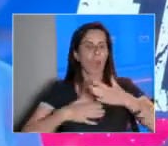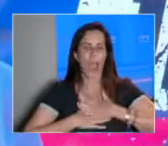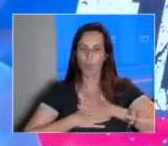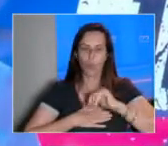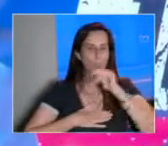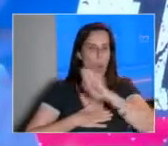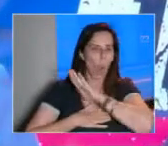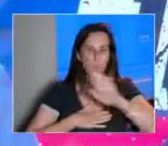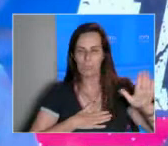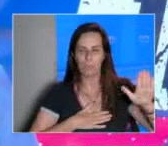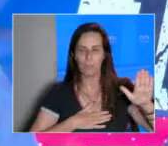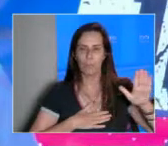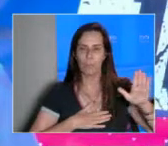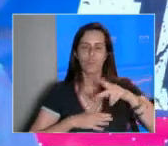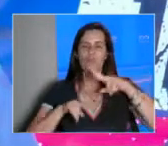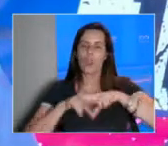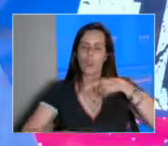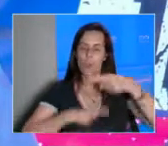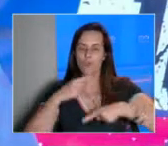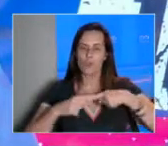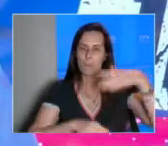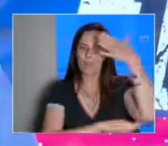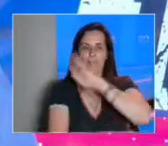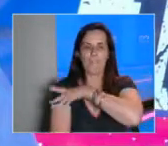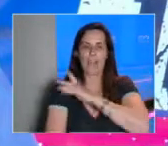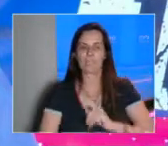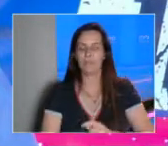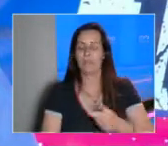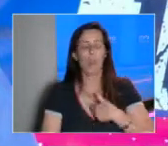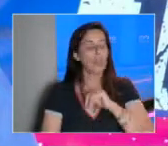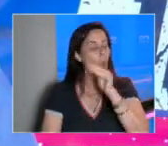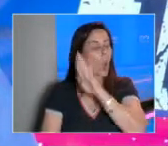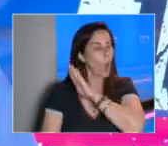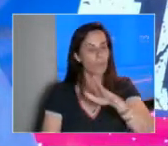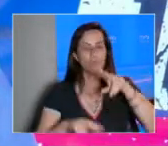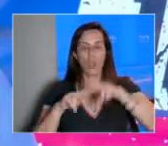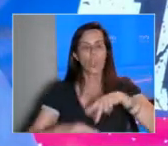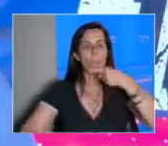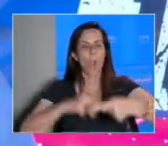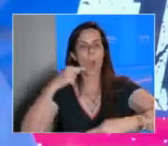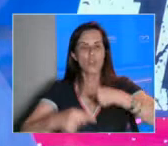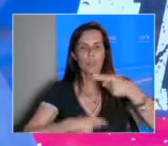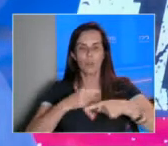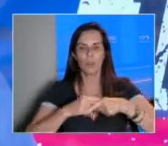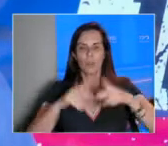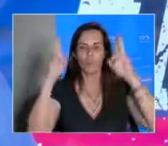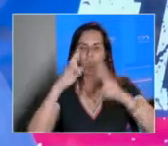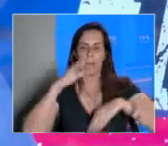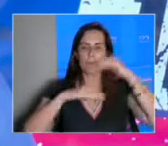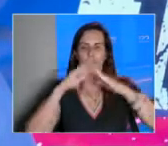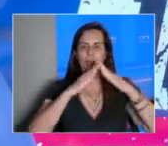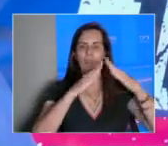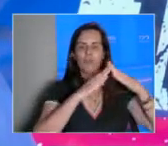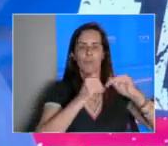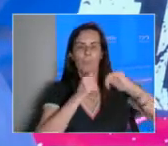לא רוצים שהוא ישאיר מורשת של מדינה פלסטינית. אנחנו לא רוצים שהוא ישאיר מורשת של הקפאת בנייה ושל